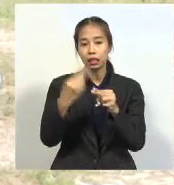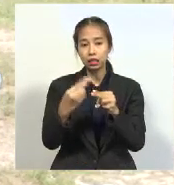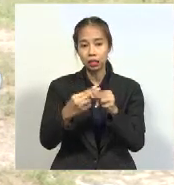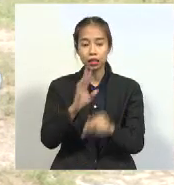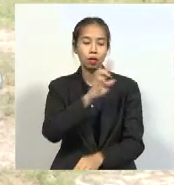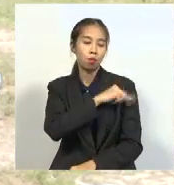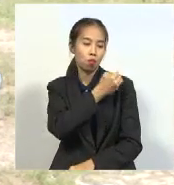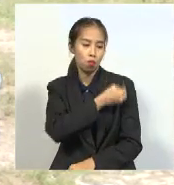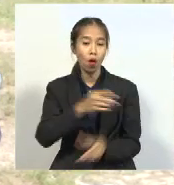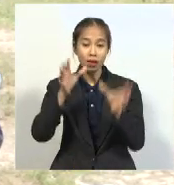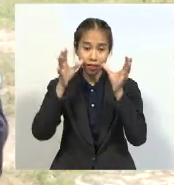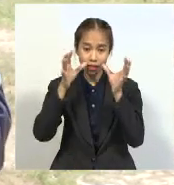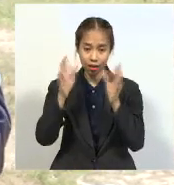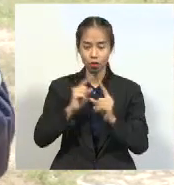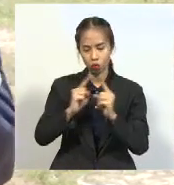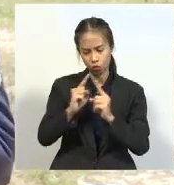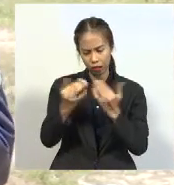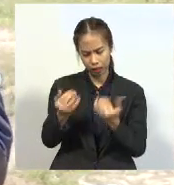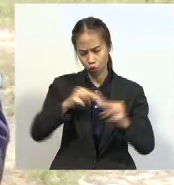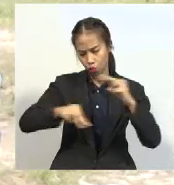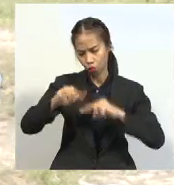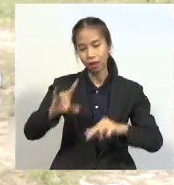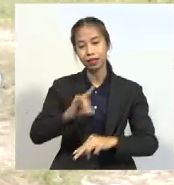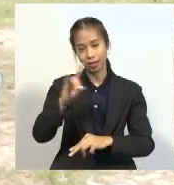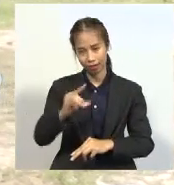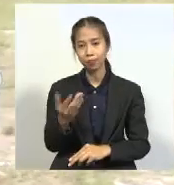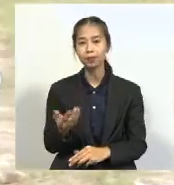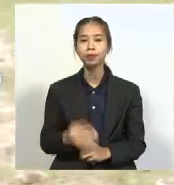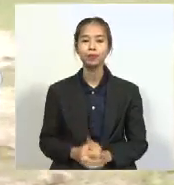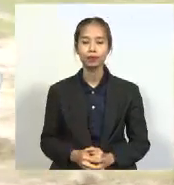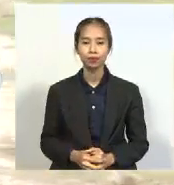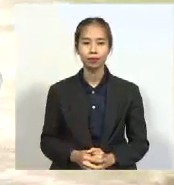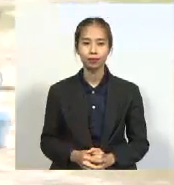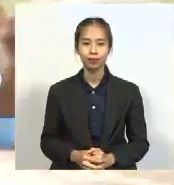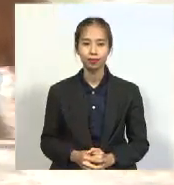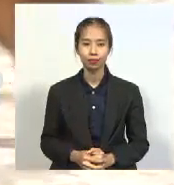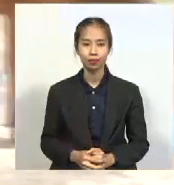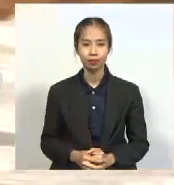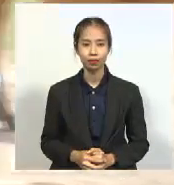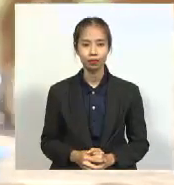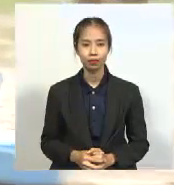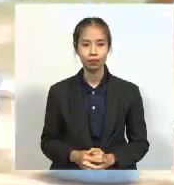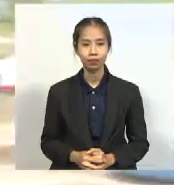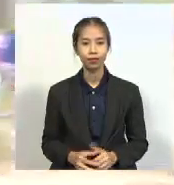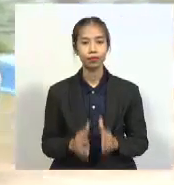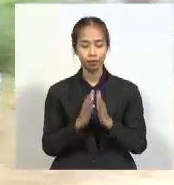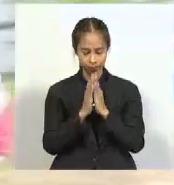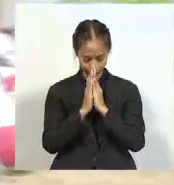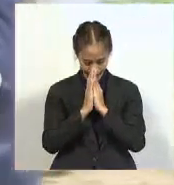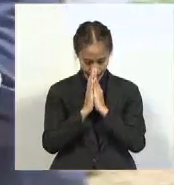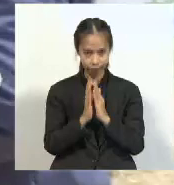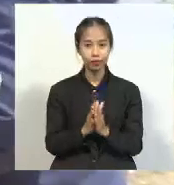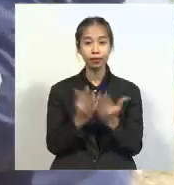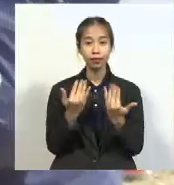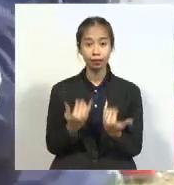ลหน้าที่ของปศุสัตว์จังหวัดที่เข้ามาดูแลสัตว์เหล่านี้ที่เกาะหมาแห่งนี้ค่ะไปคุยกับคุณหมอกันค่ะพี่เสือสวัสดีค่ะค่ะอย่างพื้น